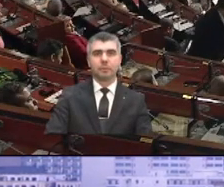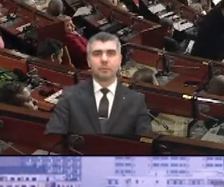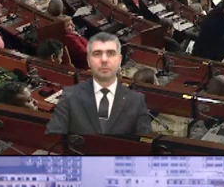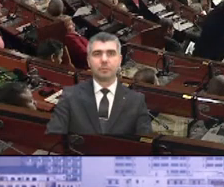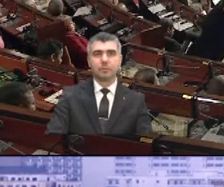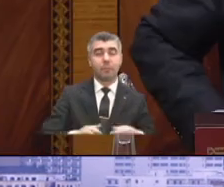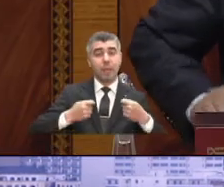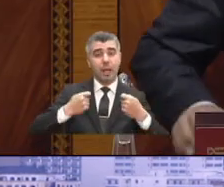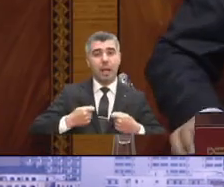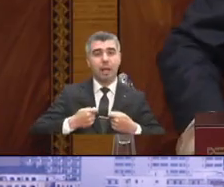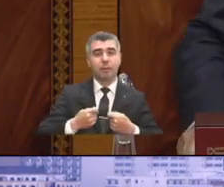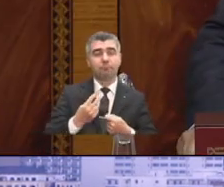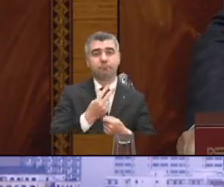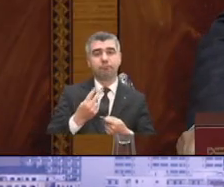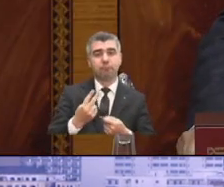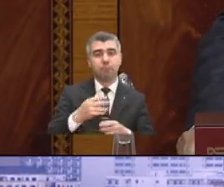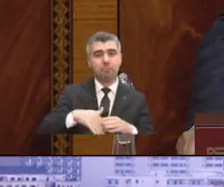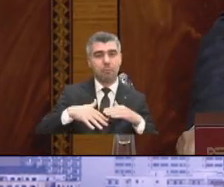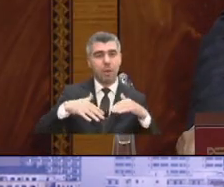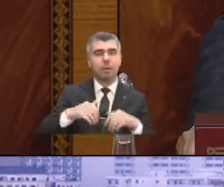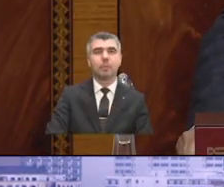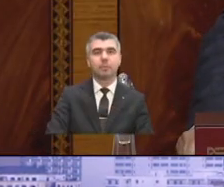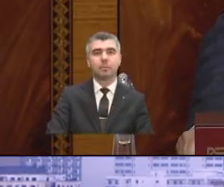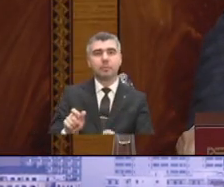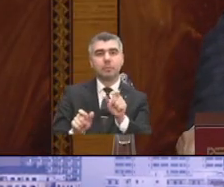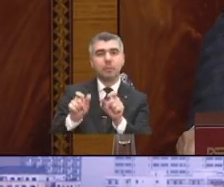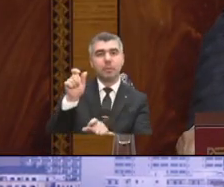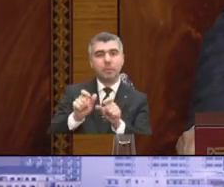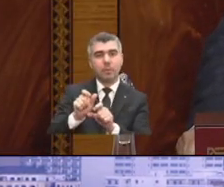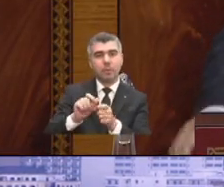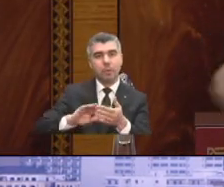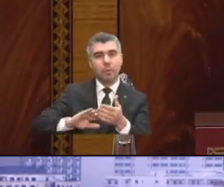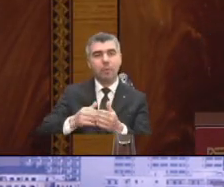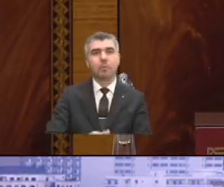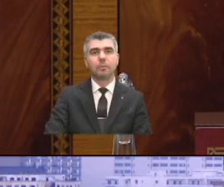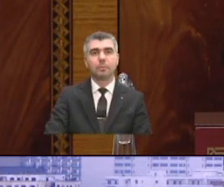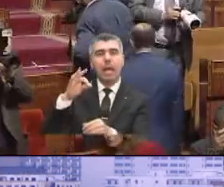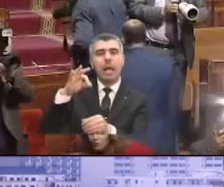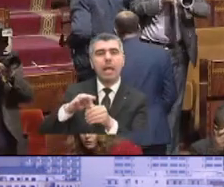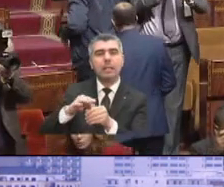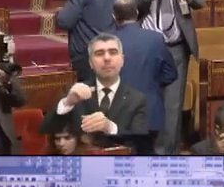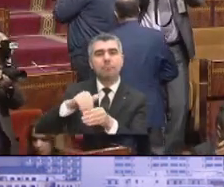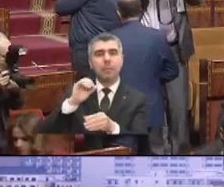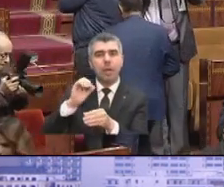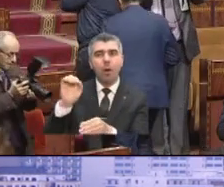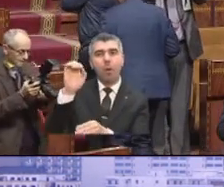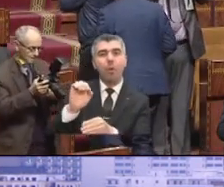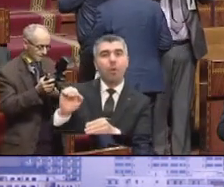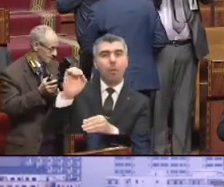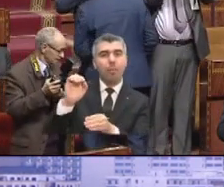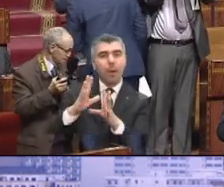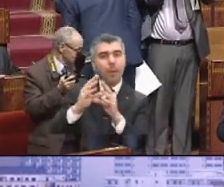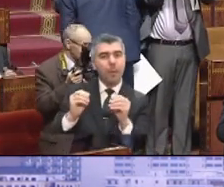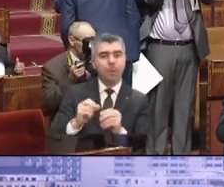فعاليه رياضيه ثقافيه في يسمى بالقوى الناعمه او شكرا جزيلا لك الاستاذه الدكتوره خديجه والغازي واستاذه